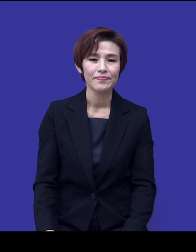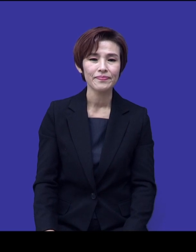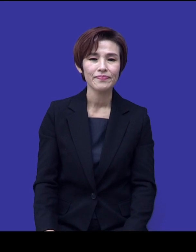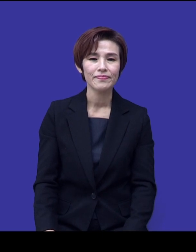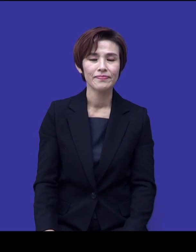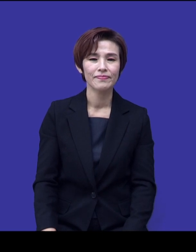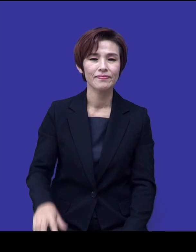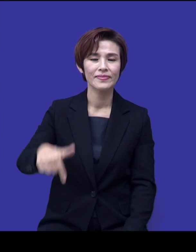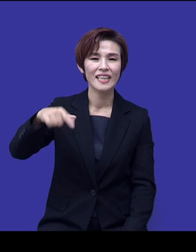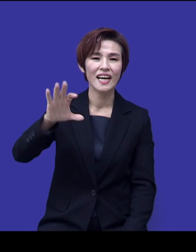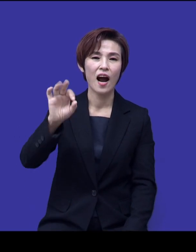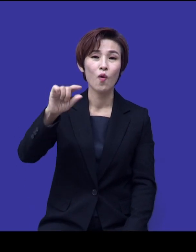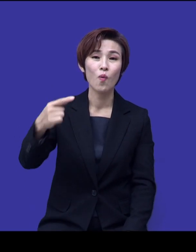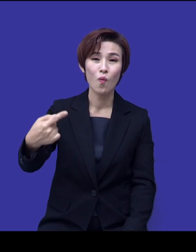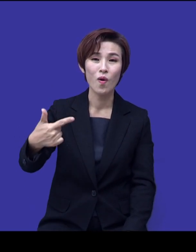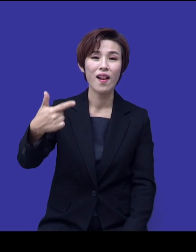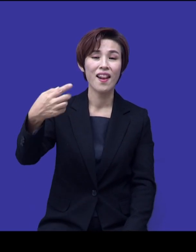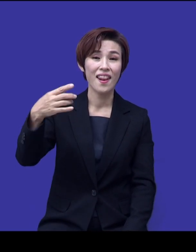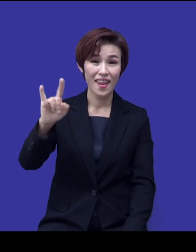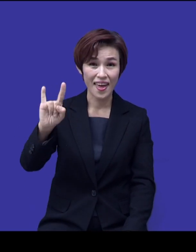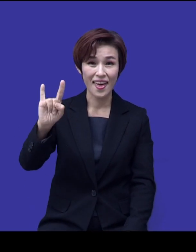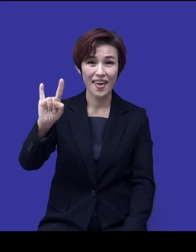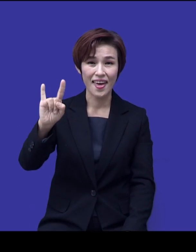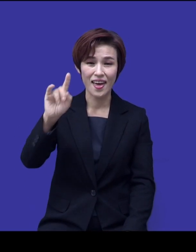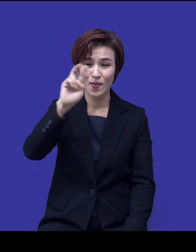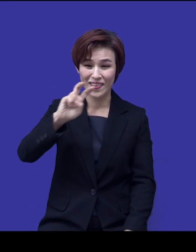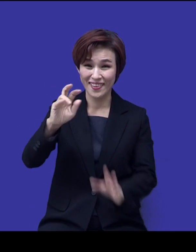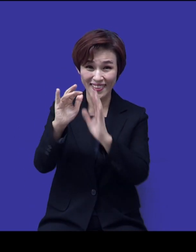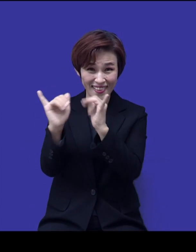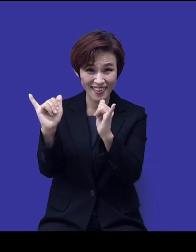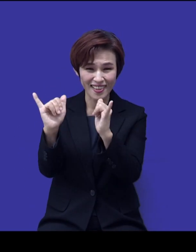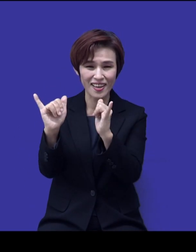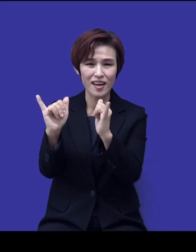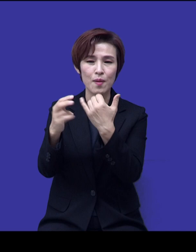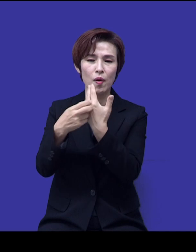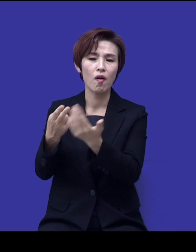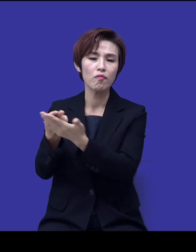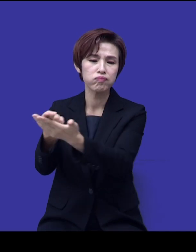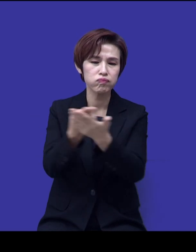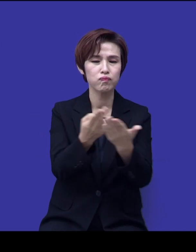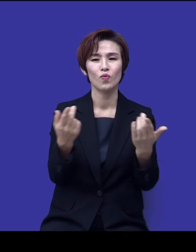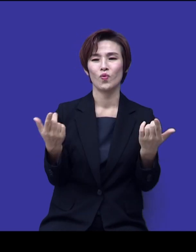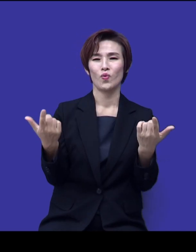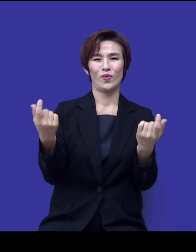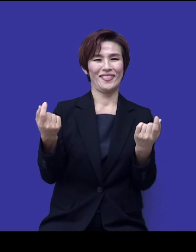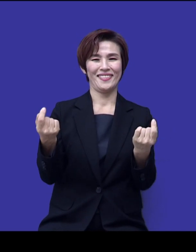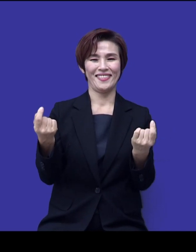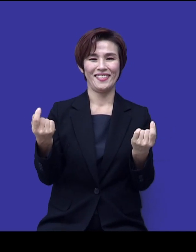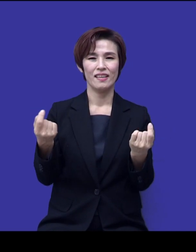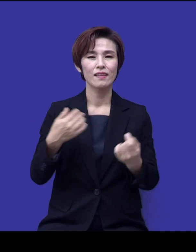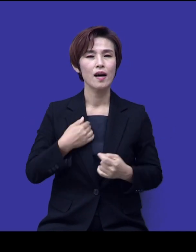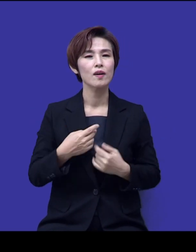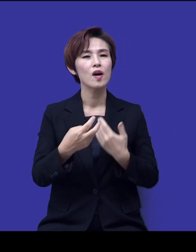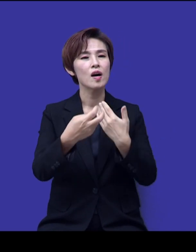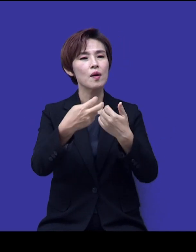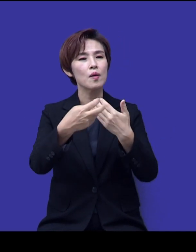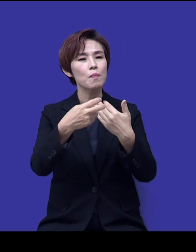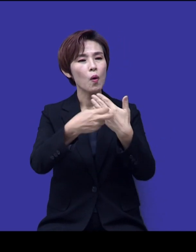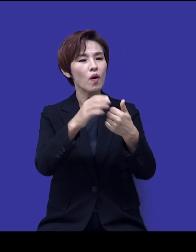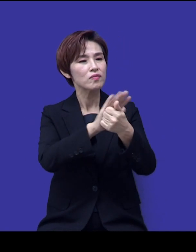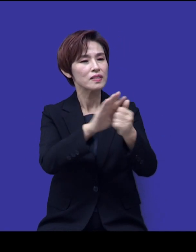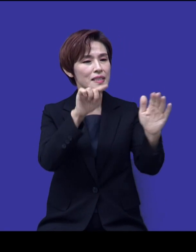입원 동기예요. 비슷한 시기에 같은 병원 세브란스 대학원에 계셨어요. 예. 저도 그때 병원을 많이 갔었는데 저기 예. 그리고 저한테 안 오셨어요. 아, 저